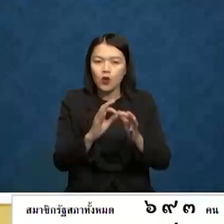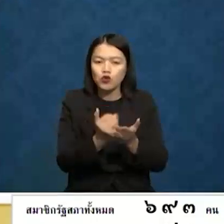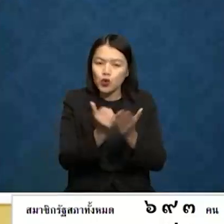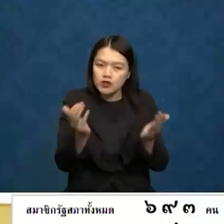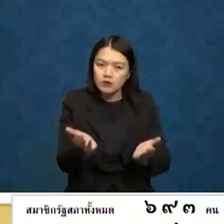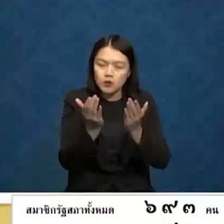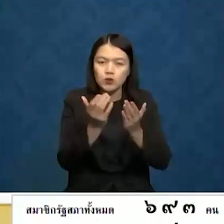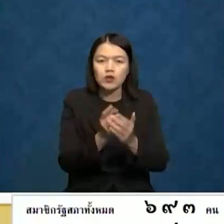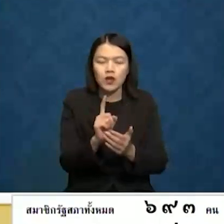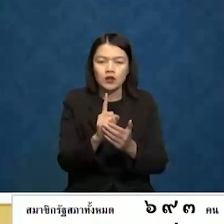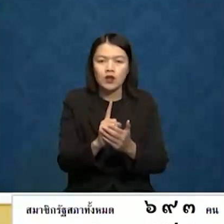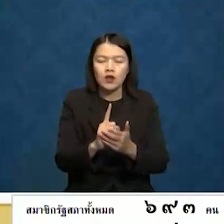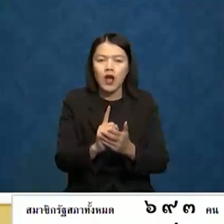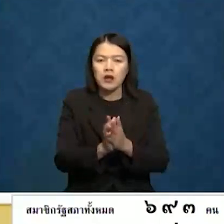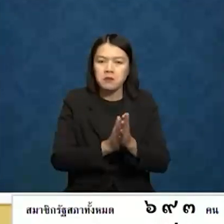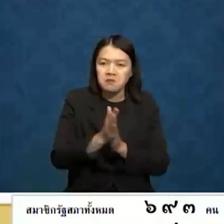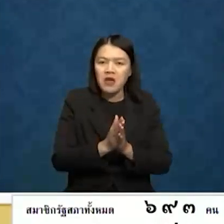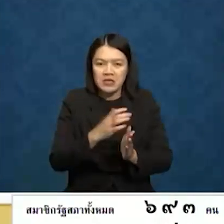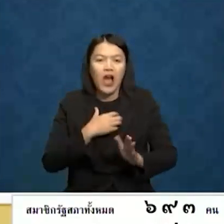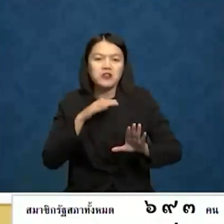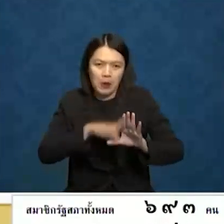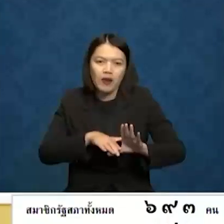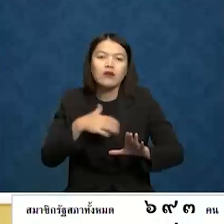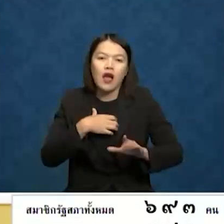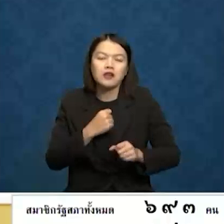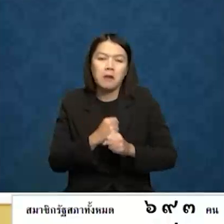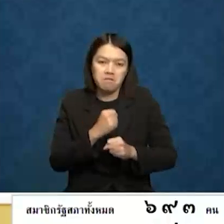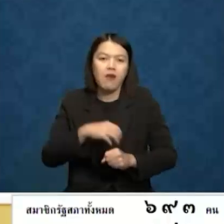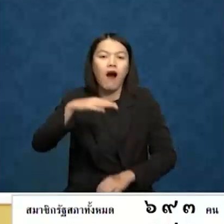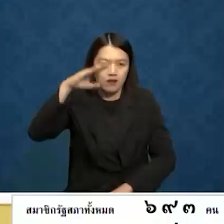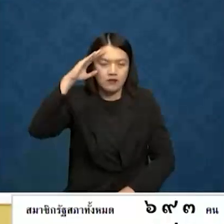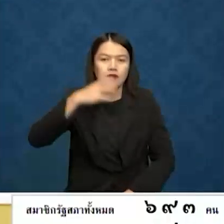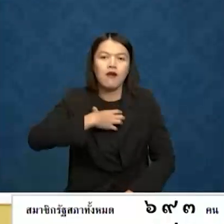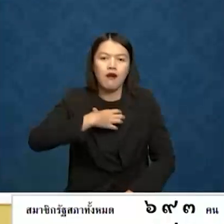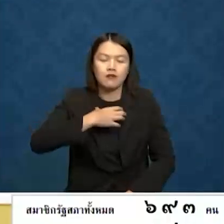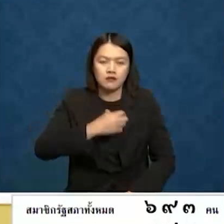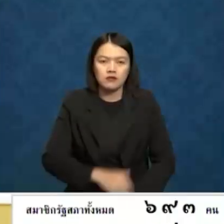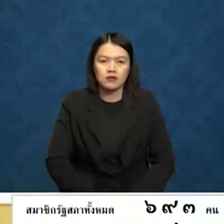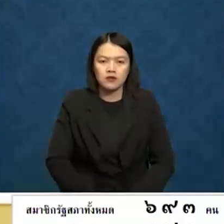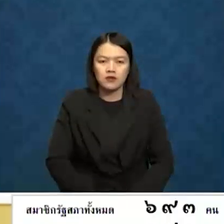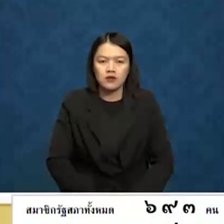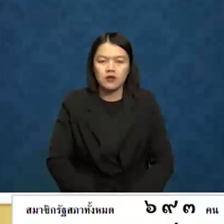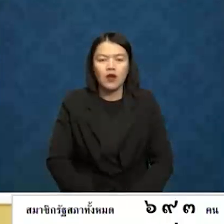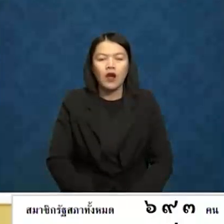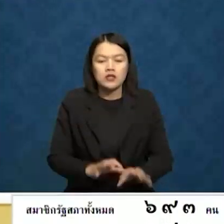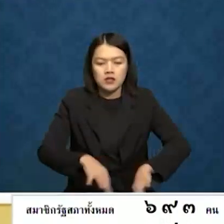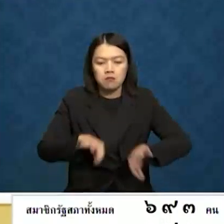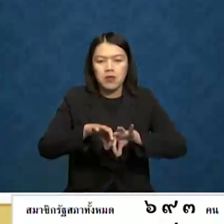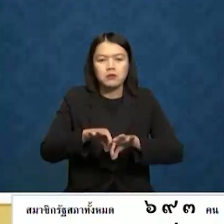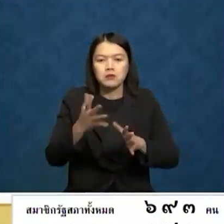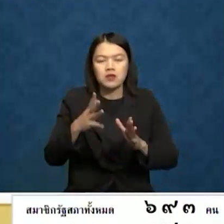เกิดความตื่นตัวในการที่สมัครเป็นทหารกันมากขึ้นนะครับโดยในที่สุดเราก็ต้องไม่จำเป็นต้องมี